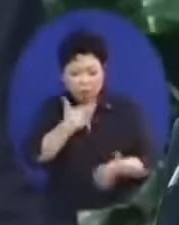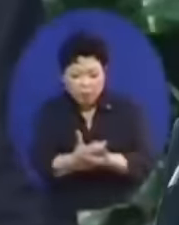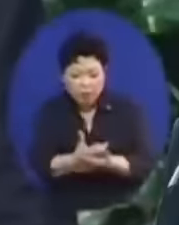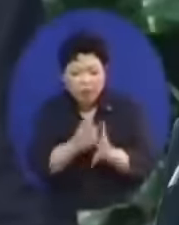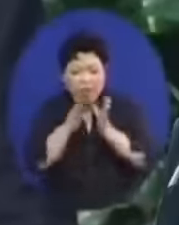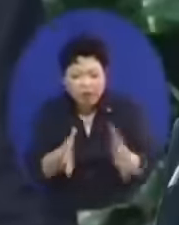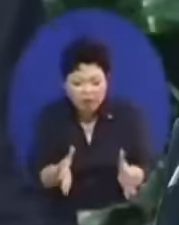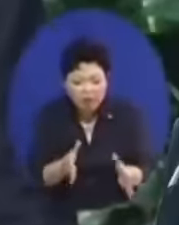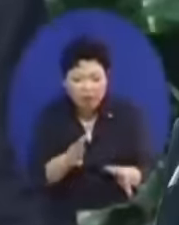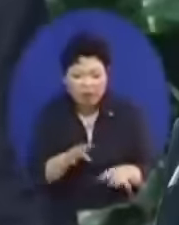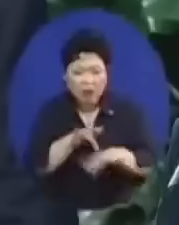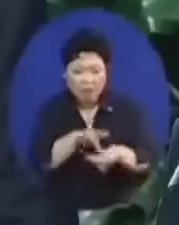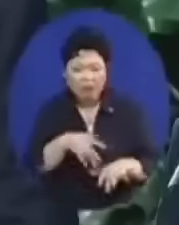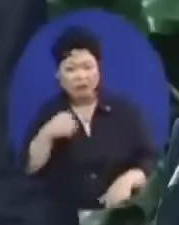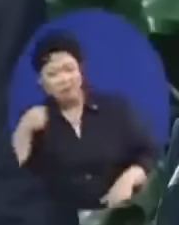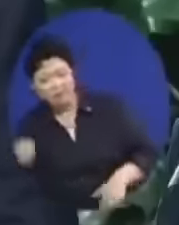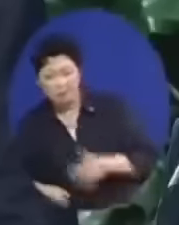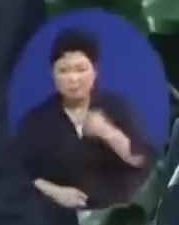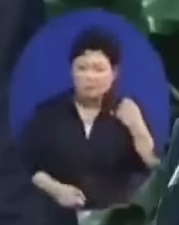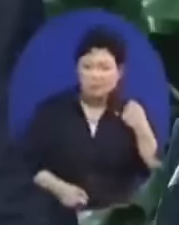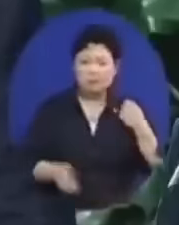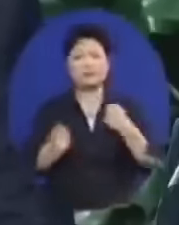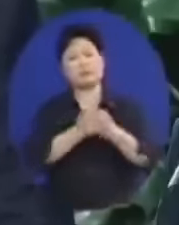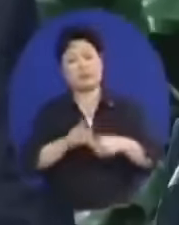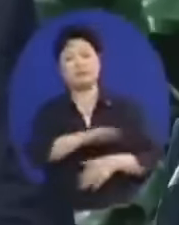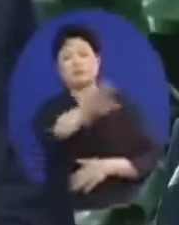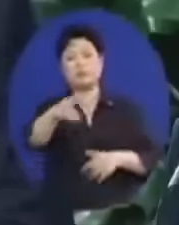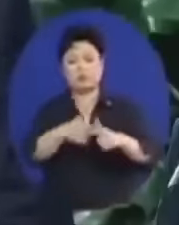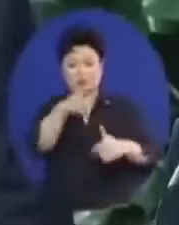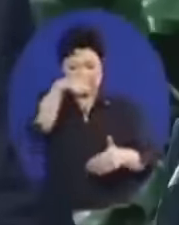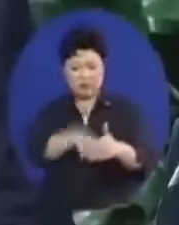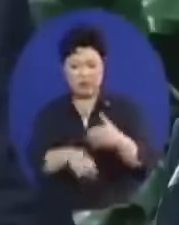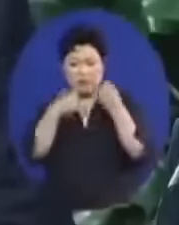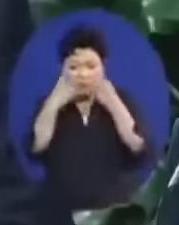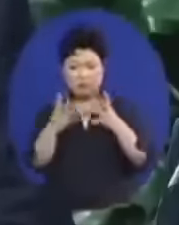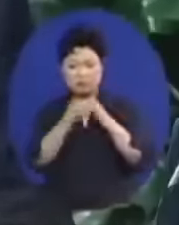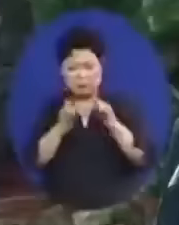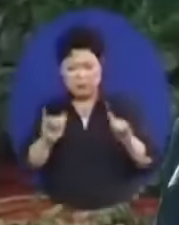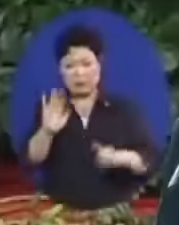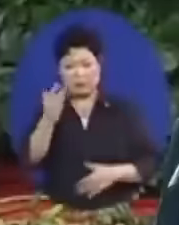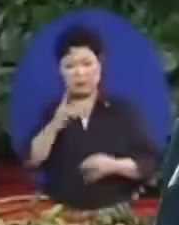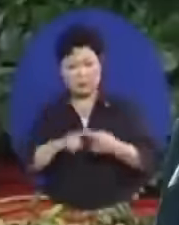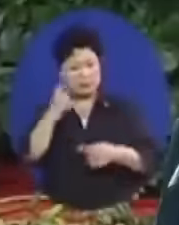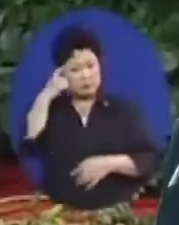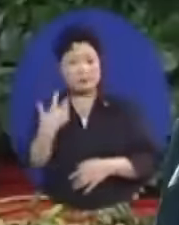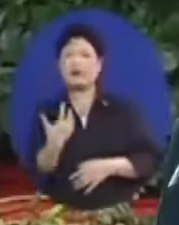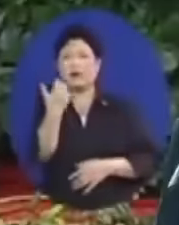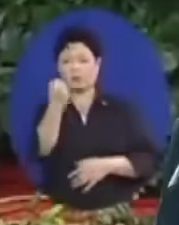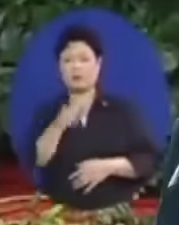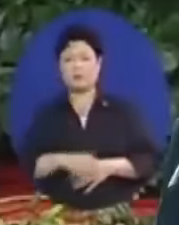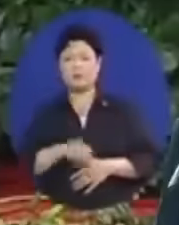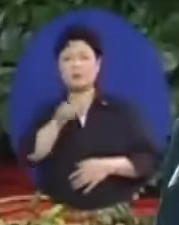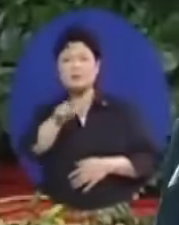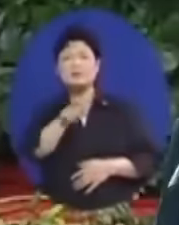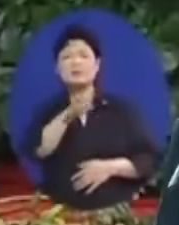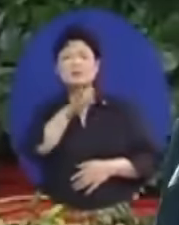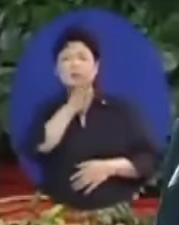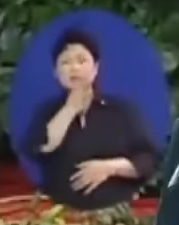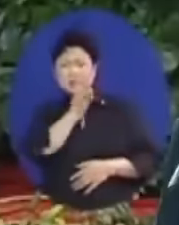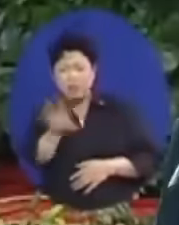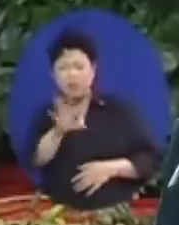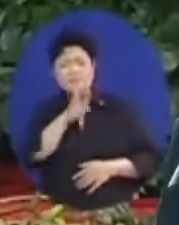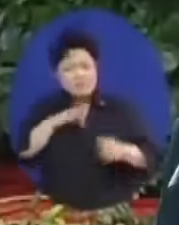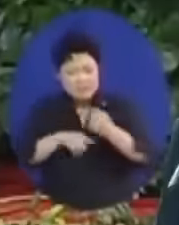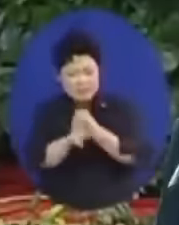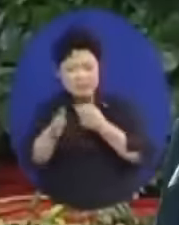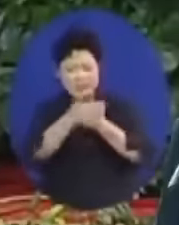넘어가서 마귀의 손에 끌려다니기 때문인 것입니다. 우리는 예수님 안에서 새로운 피조물이 된 것을 생각하고 이것은 절대적인